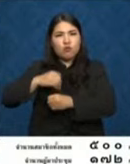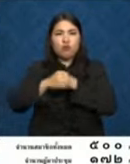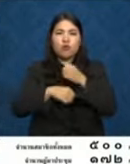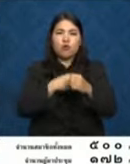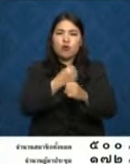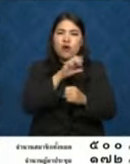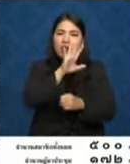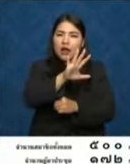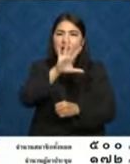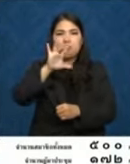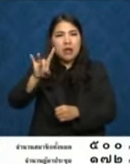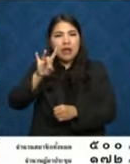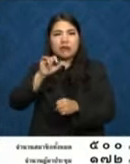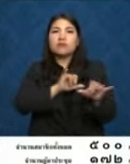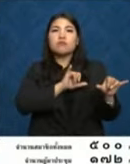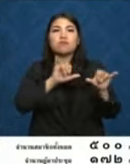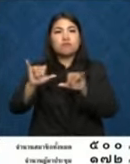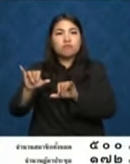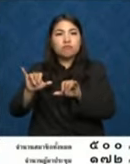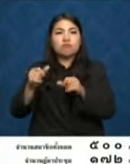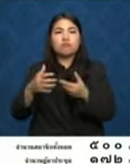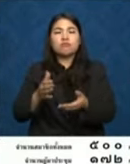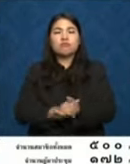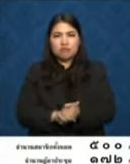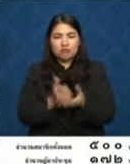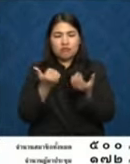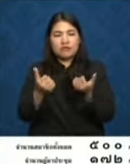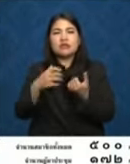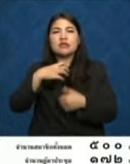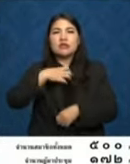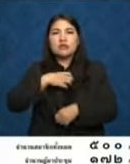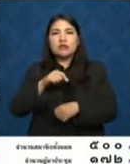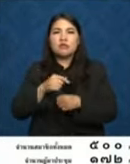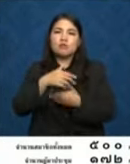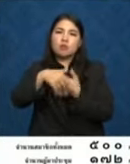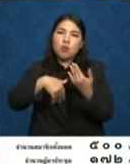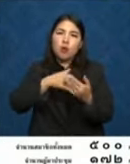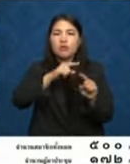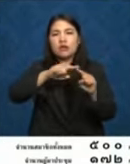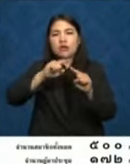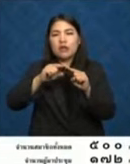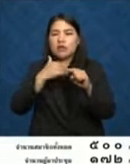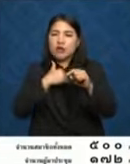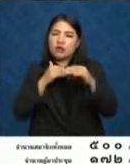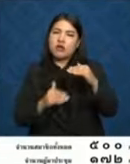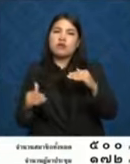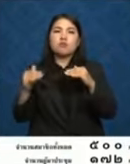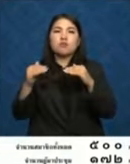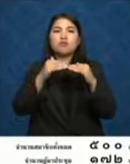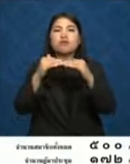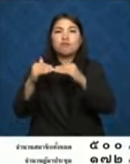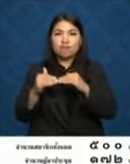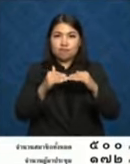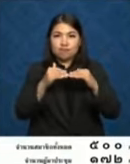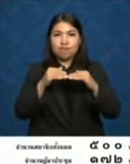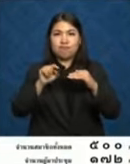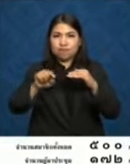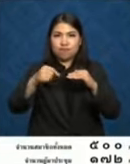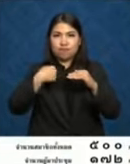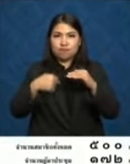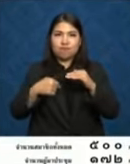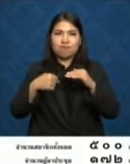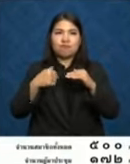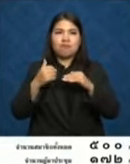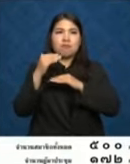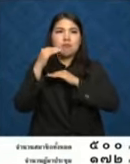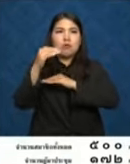8ปีบ้างถึงได้ย้ายนะครับเพื่อให้เกิดสภาพคล่องและก็มีความเท่าเทียมกันไม่มีข้อจำกัดเกิดสภาพค